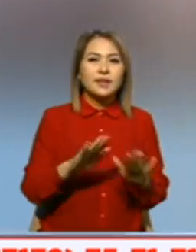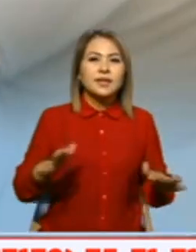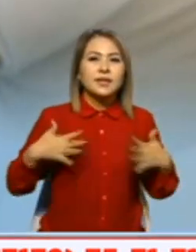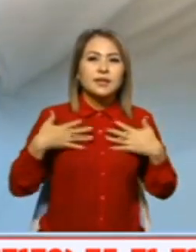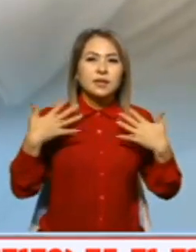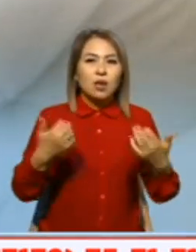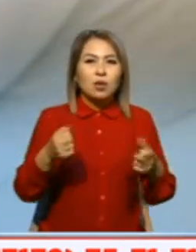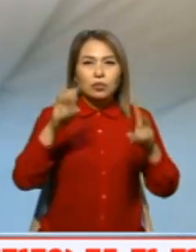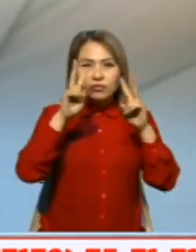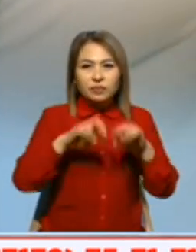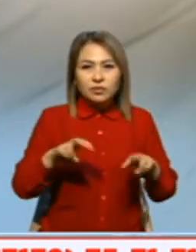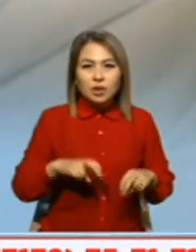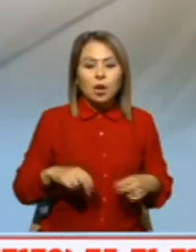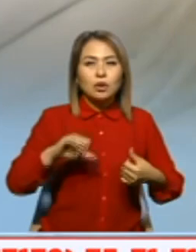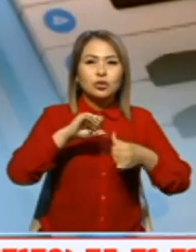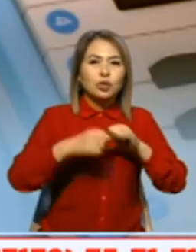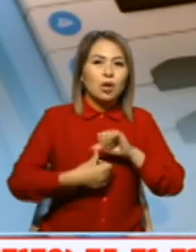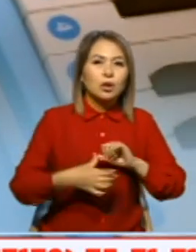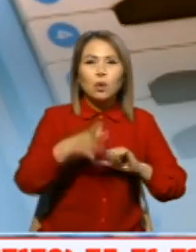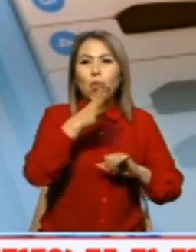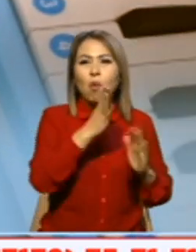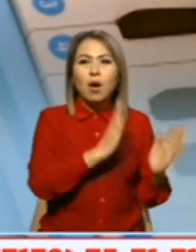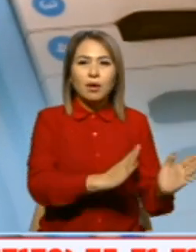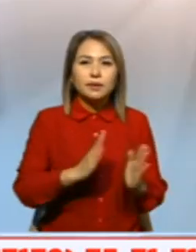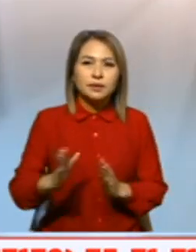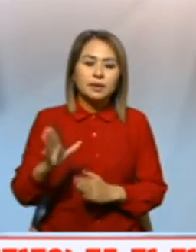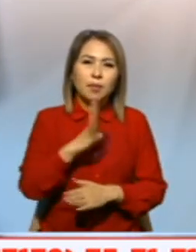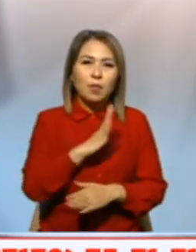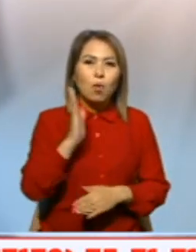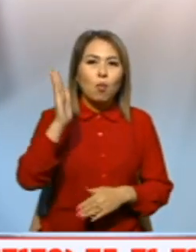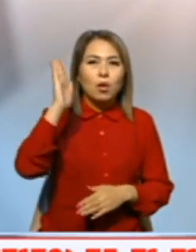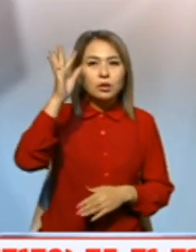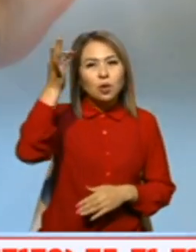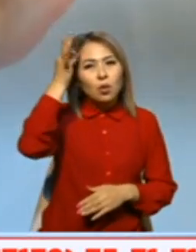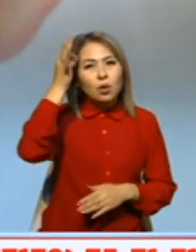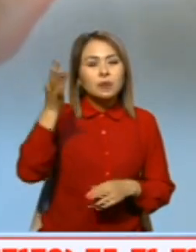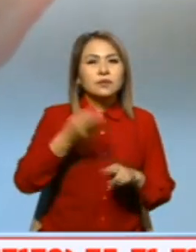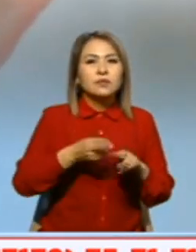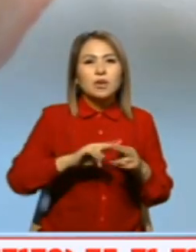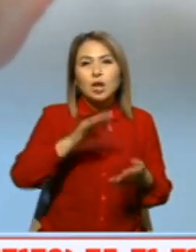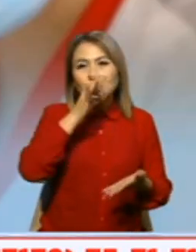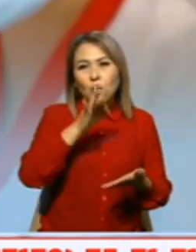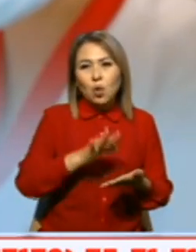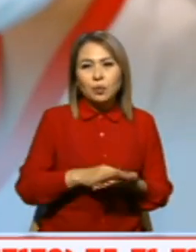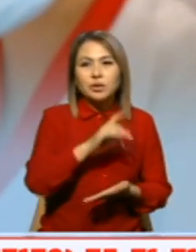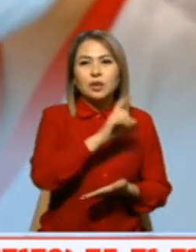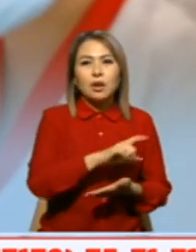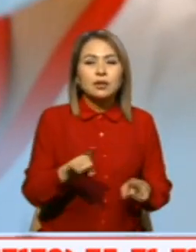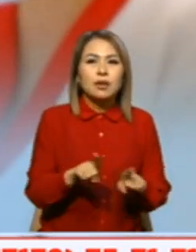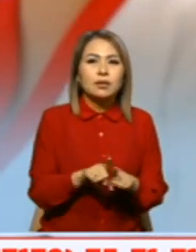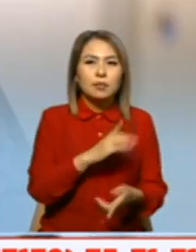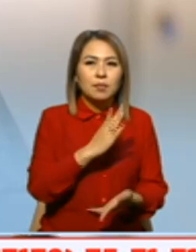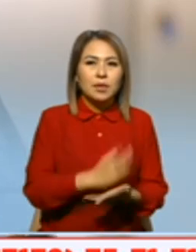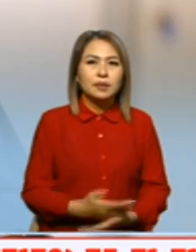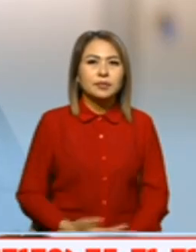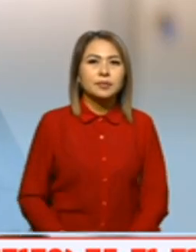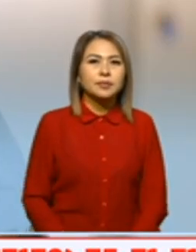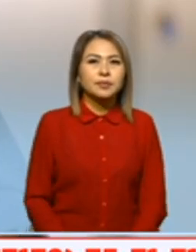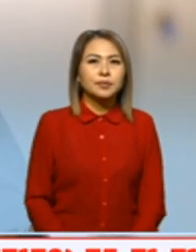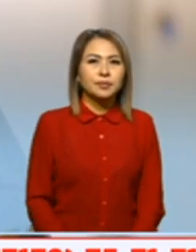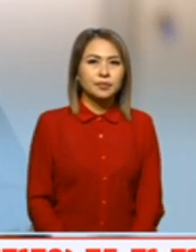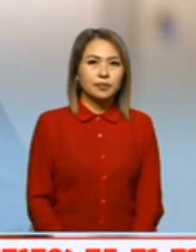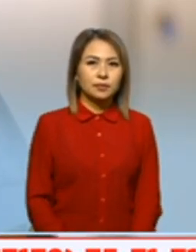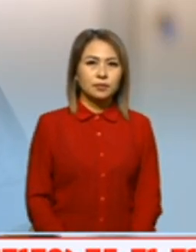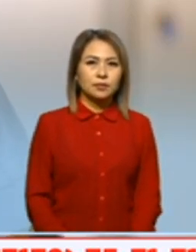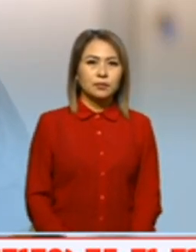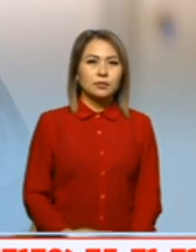денсаулығы үшін тексеруге тұрақты уақытында келетін, оның болашағын ойлайтын жауапкершілігі мол ата-аналар да бар. Емханаға жиі